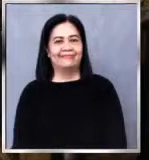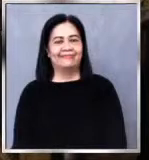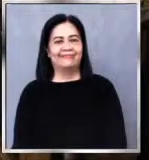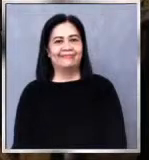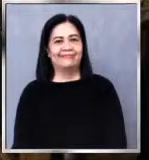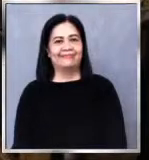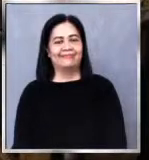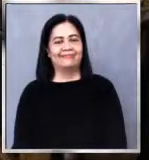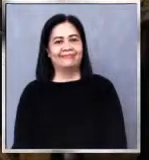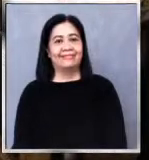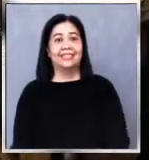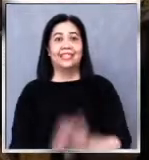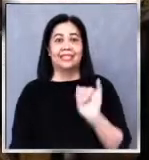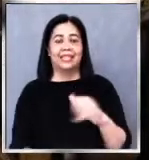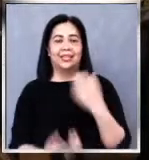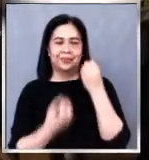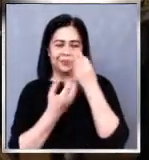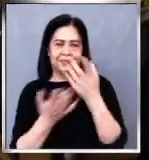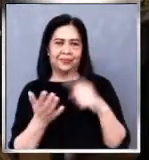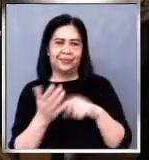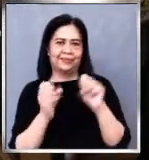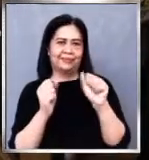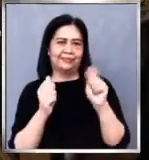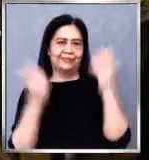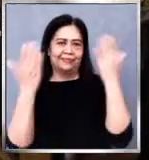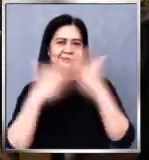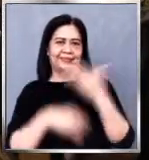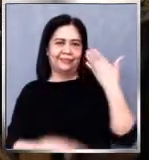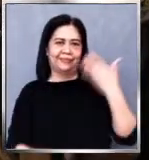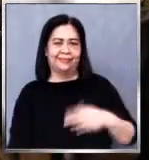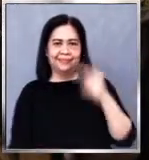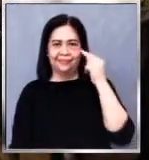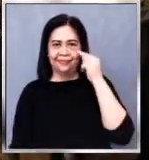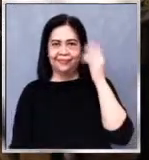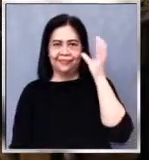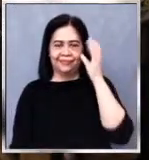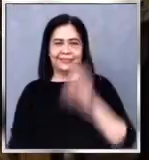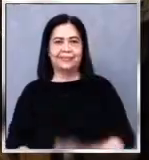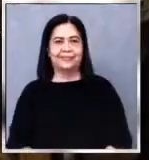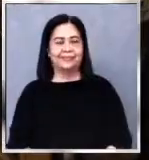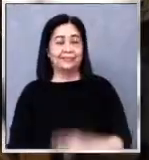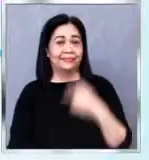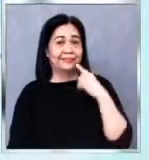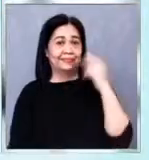And that's my chika this Saturday night. Ako po si Nelson Canlas. Pia Ivan.